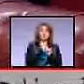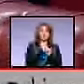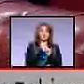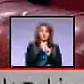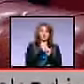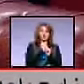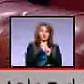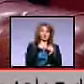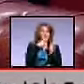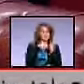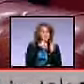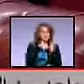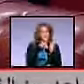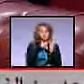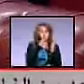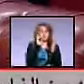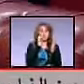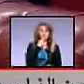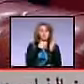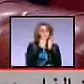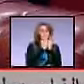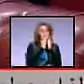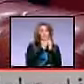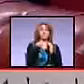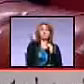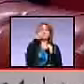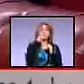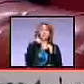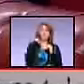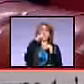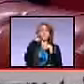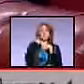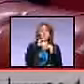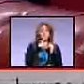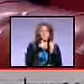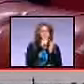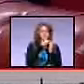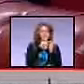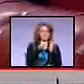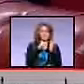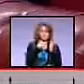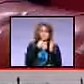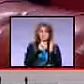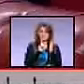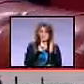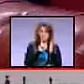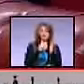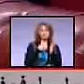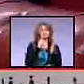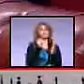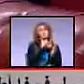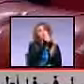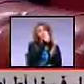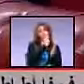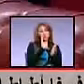الفيلم. قلت له استاذ شريف انا جاي اقول كلمتين، ولو شكلي ما ينفعش روحوني، وانا مساعد مخرج